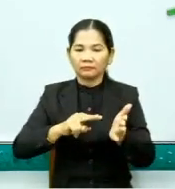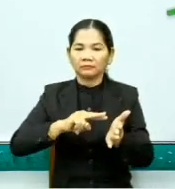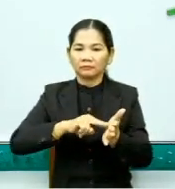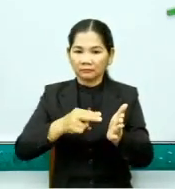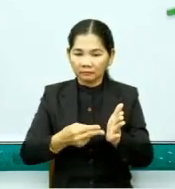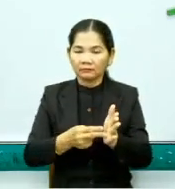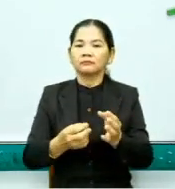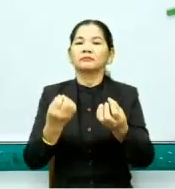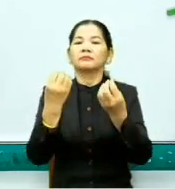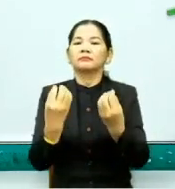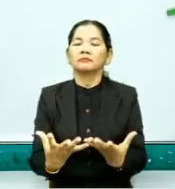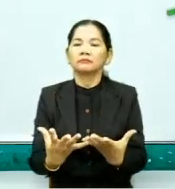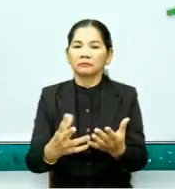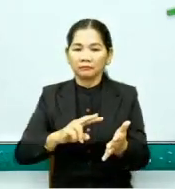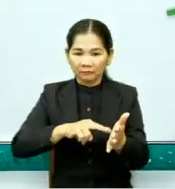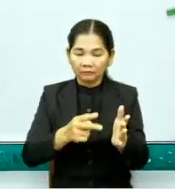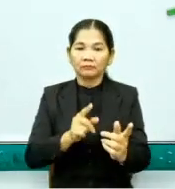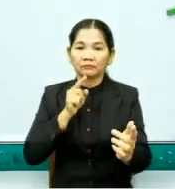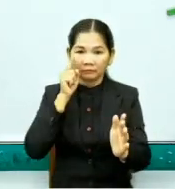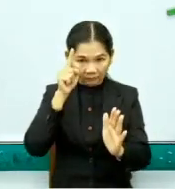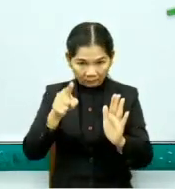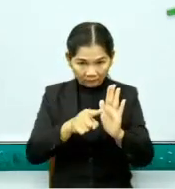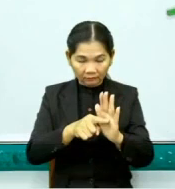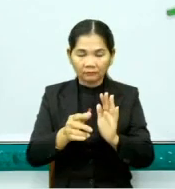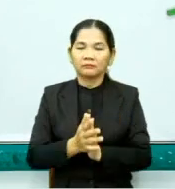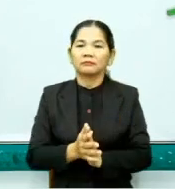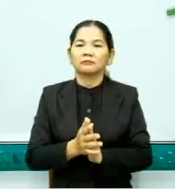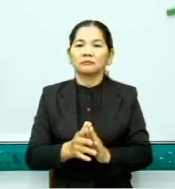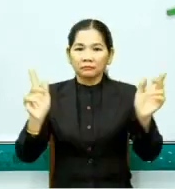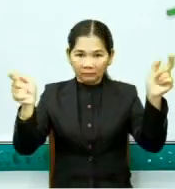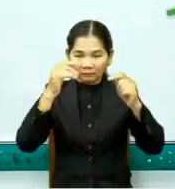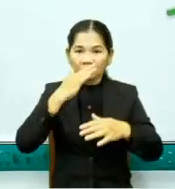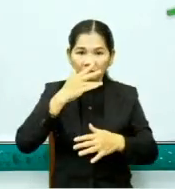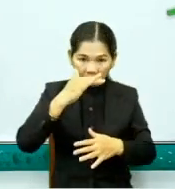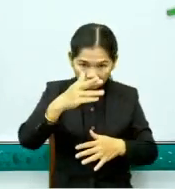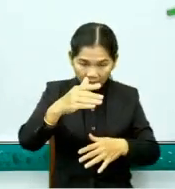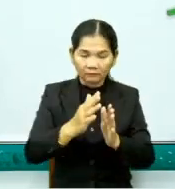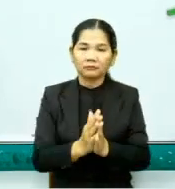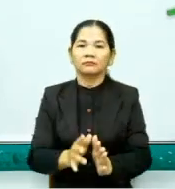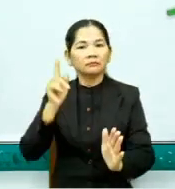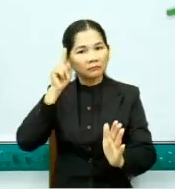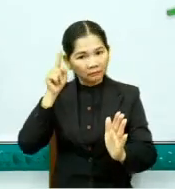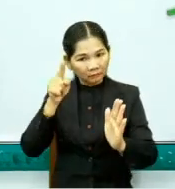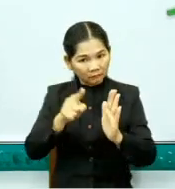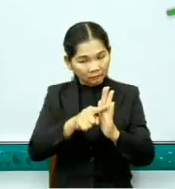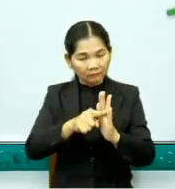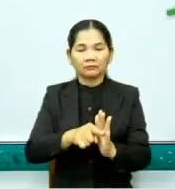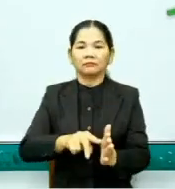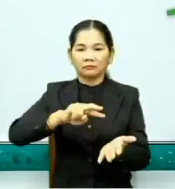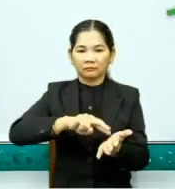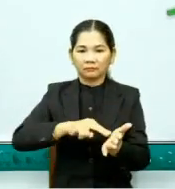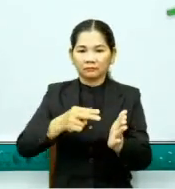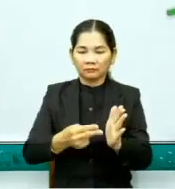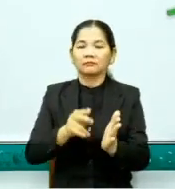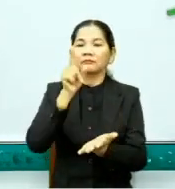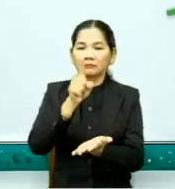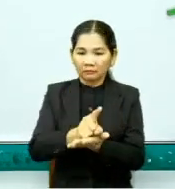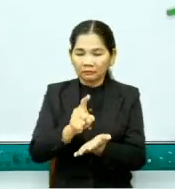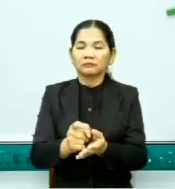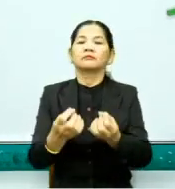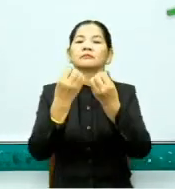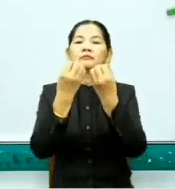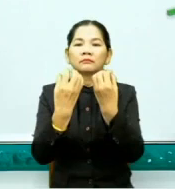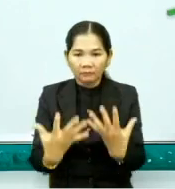khăn bấm màn chà mà đoàn tiết ta bôn sạ mốt bắt đáo lơ á tờ này